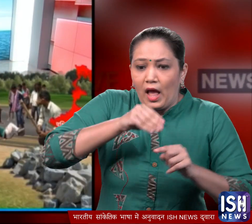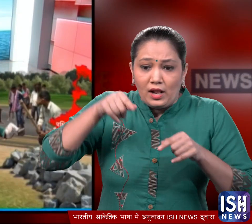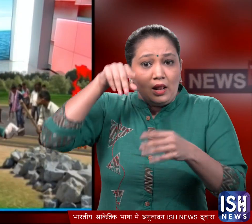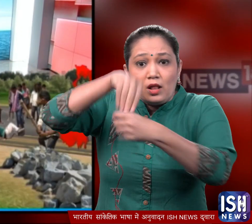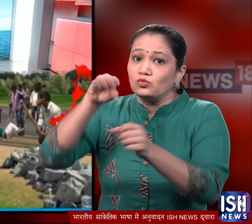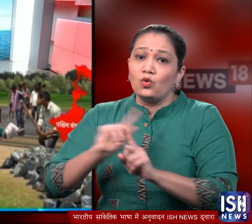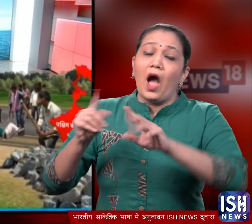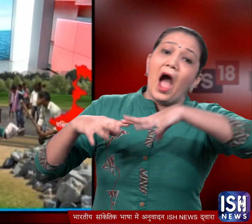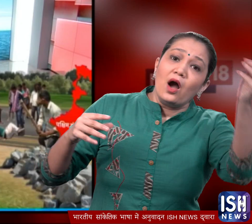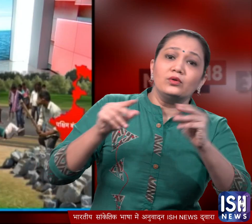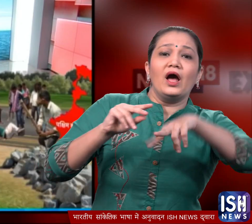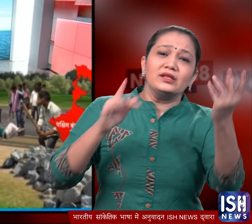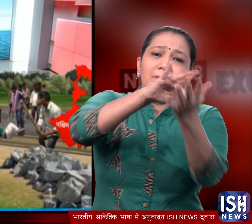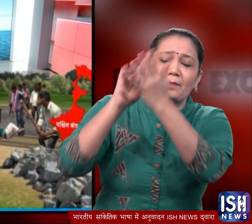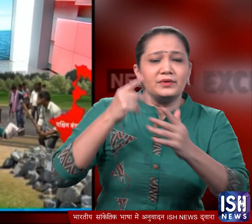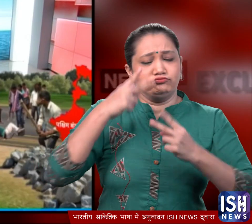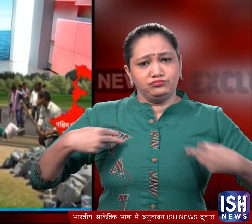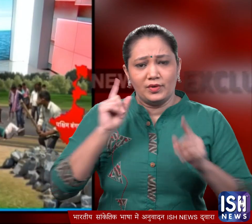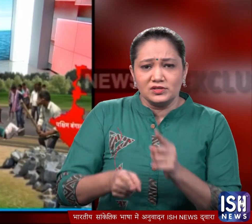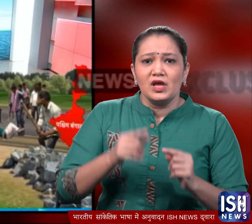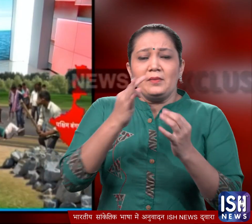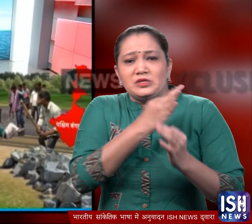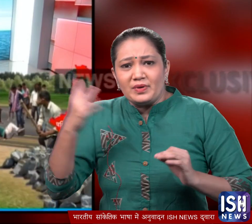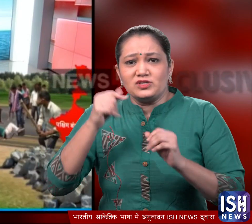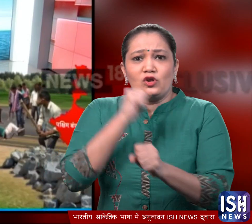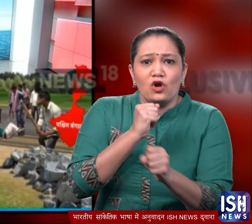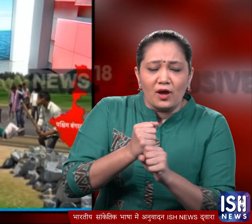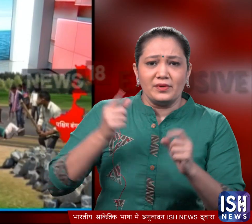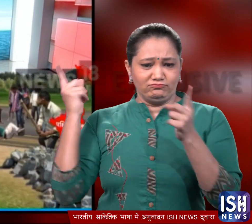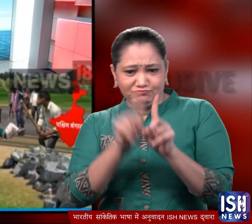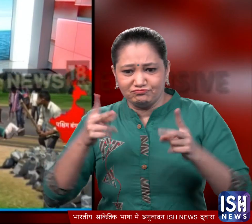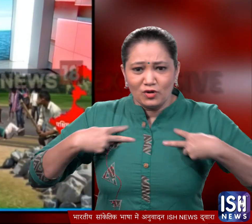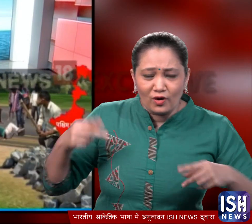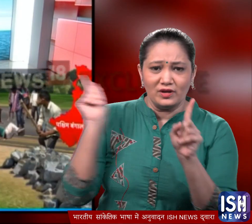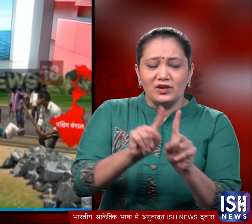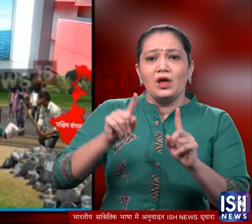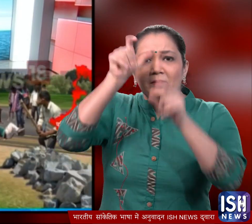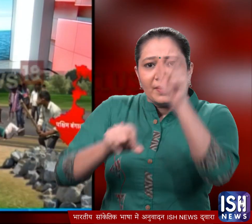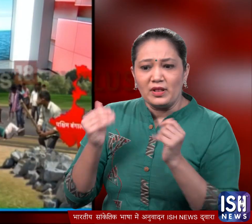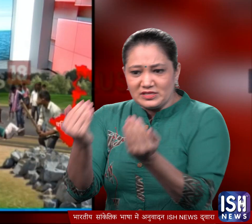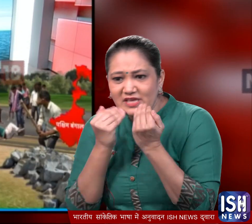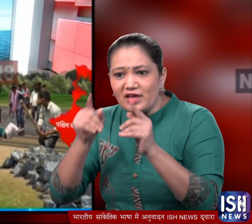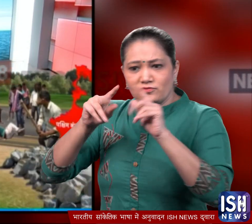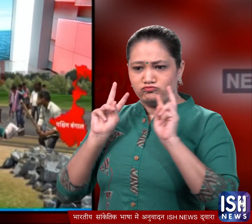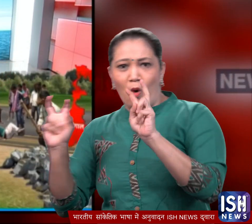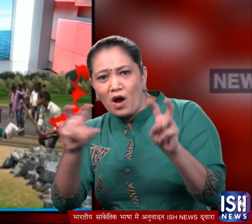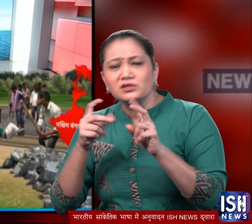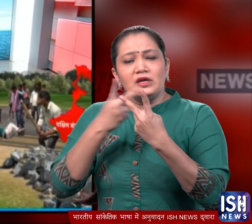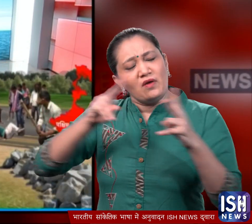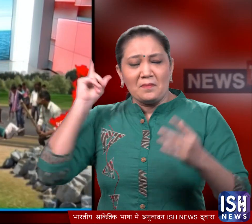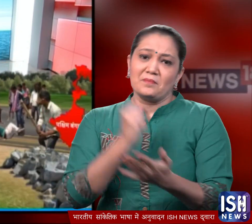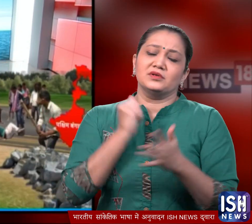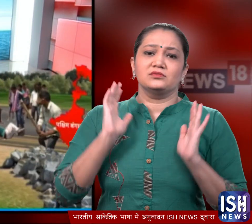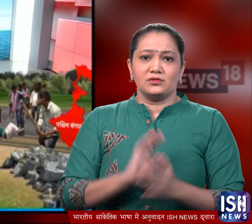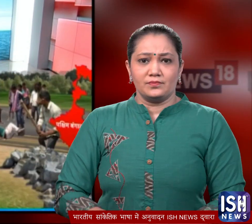बाहर कराने पर जोर दिया। साथ ही विशेष सरकारी वकीलों की नियुक्ति और गवाहों को सुरक्षा देने की बात भी एनएचआरसी ने कही है। इतना ही